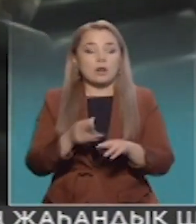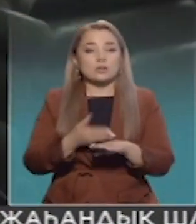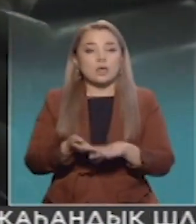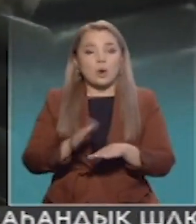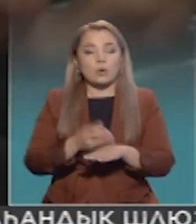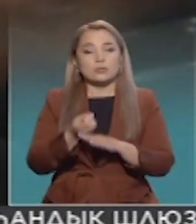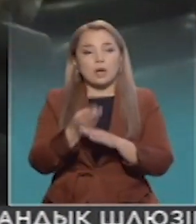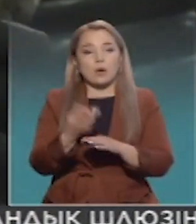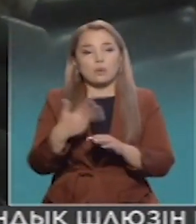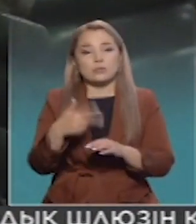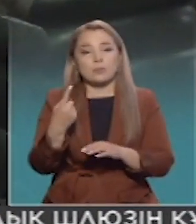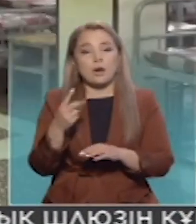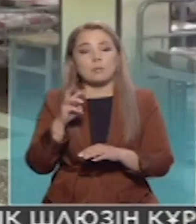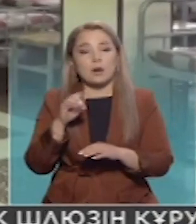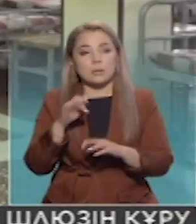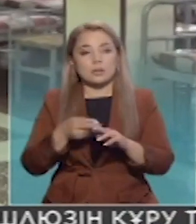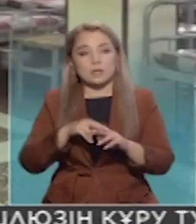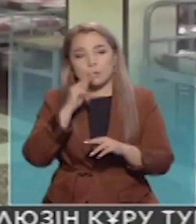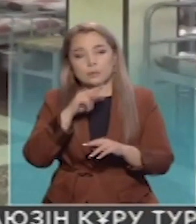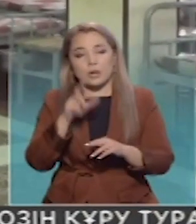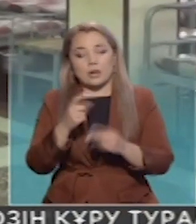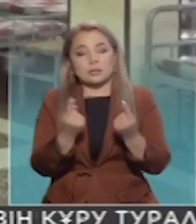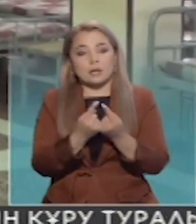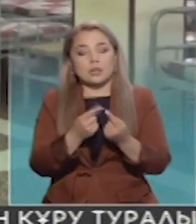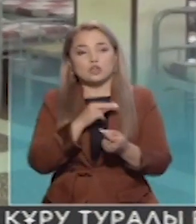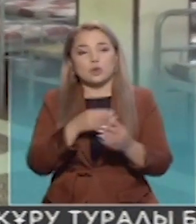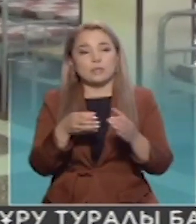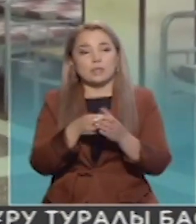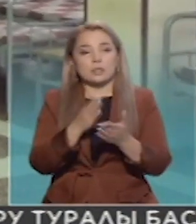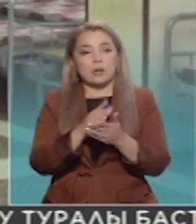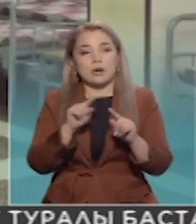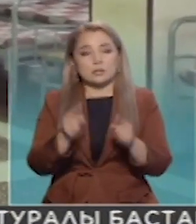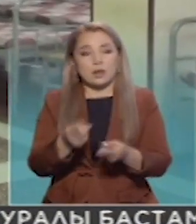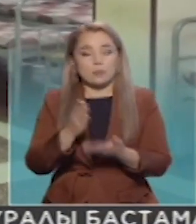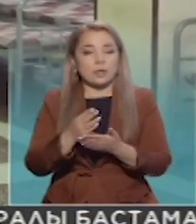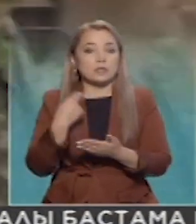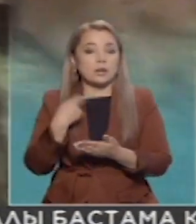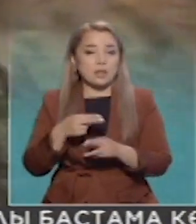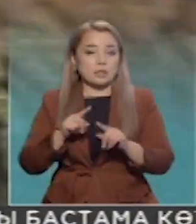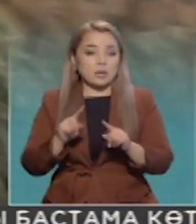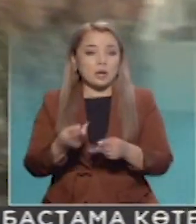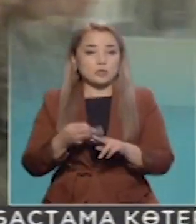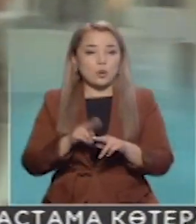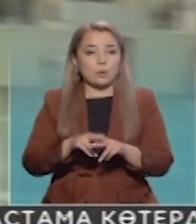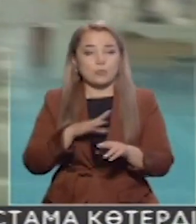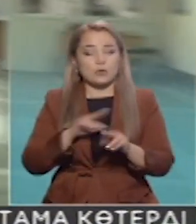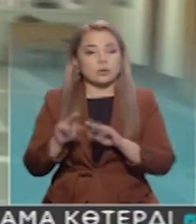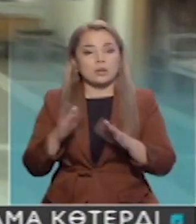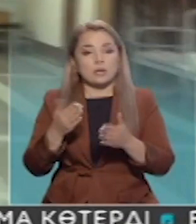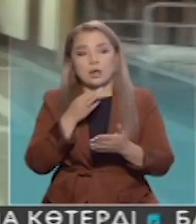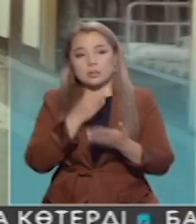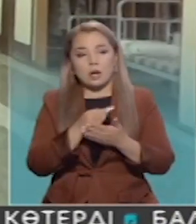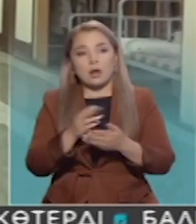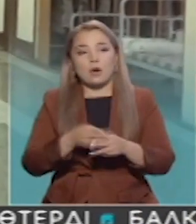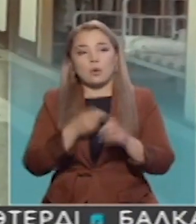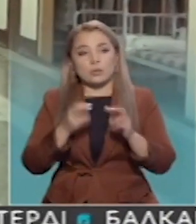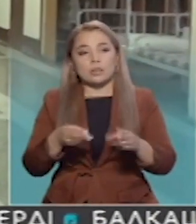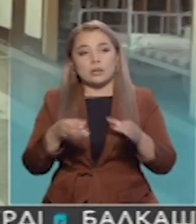халде жатыр. 31 мамыр күні күдікті ретінде оның әріптесі ұсталып қамауға алынды. Алдын ала мәлімет бойынша, оқыс оқиға қауіпсіздік